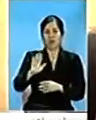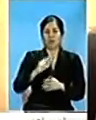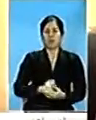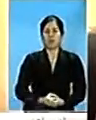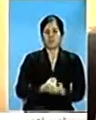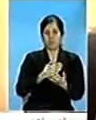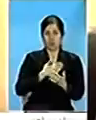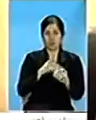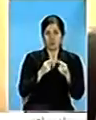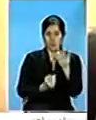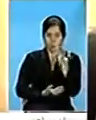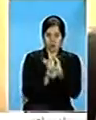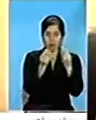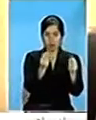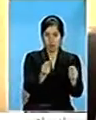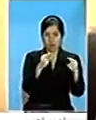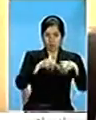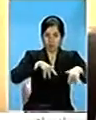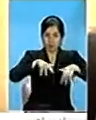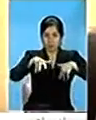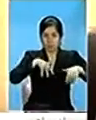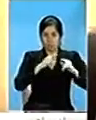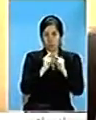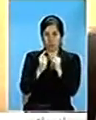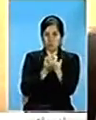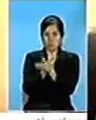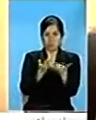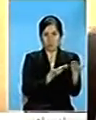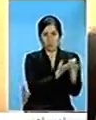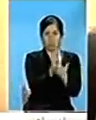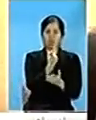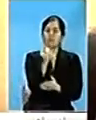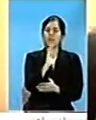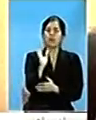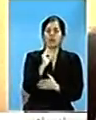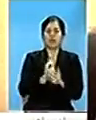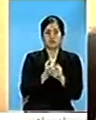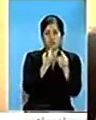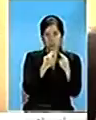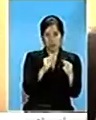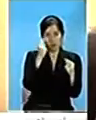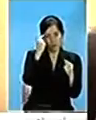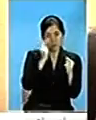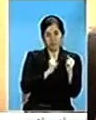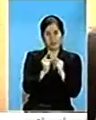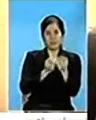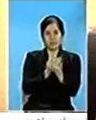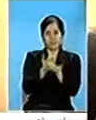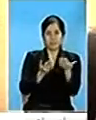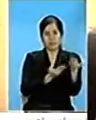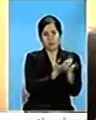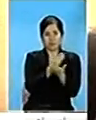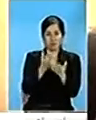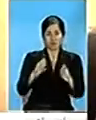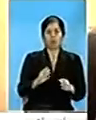ามานั่งคุยกันเฉยๆแต่เราจะให้เขานั่งคุยกันเพื่อที่จะหาข้อตกล